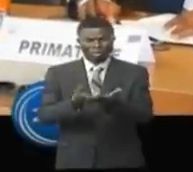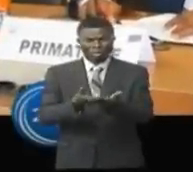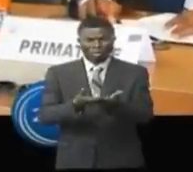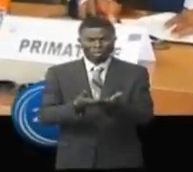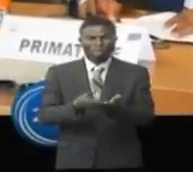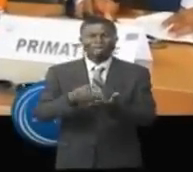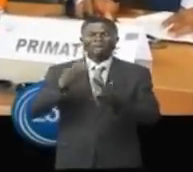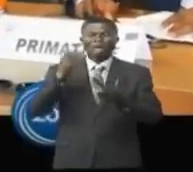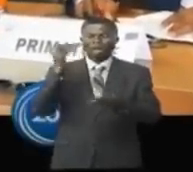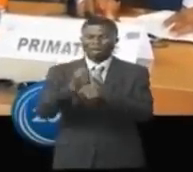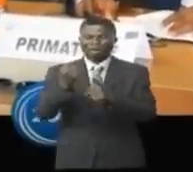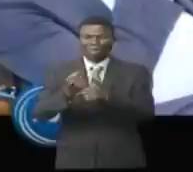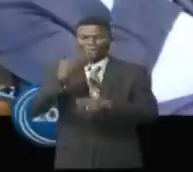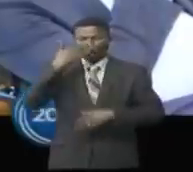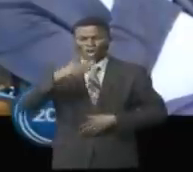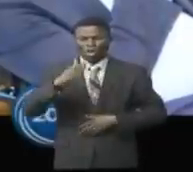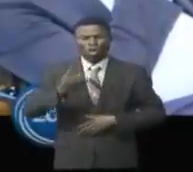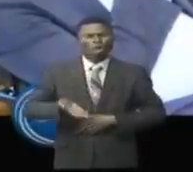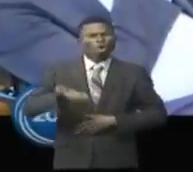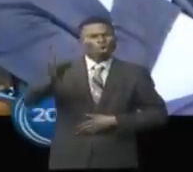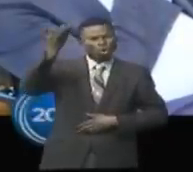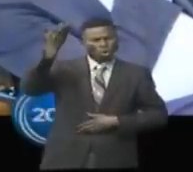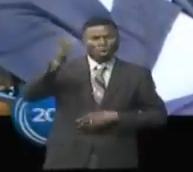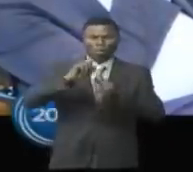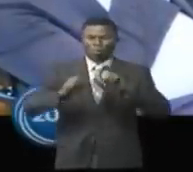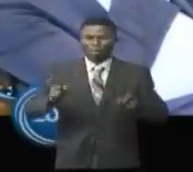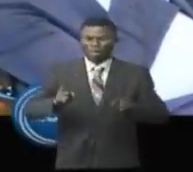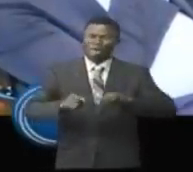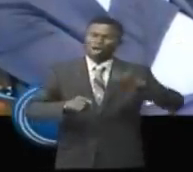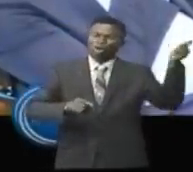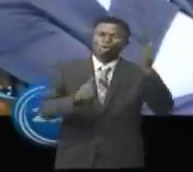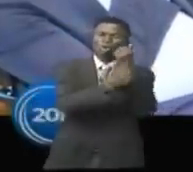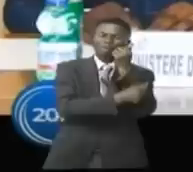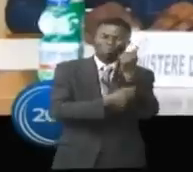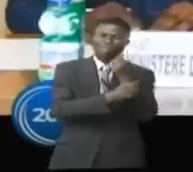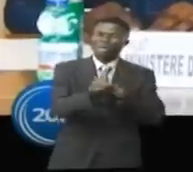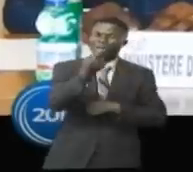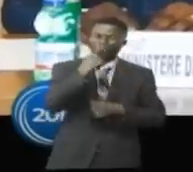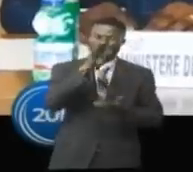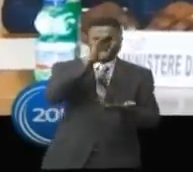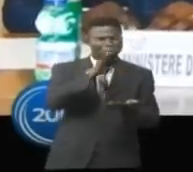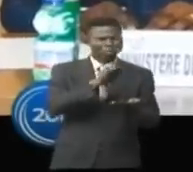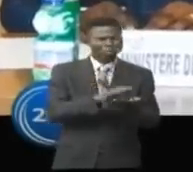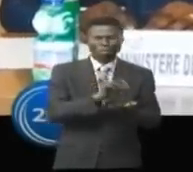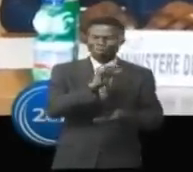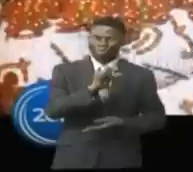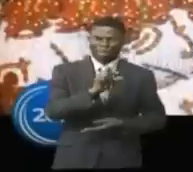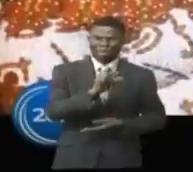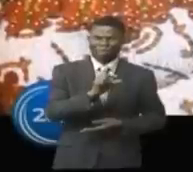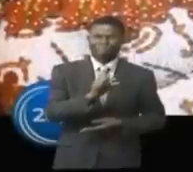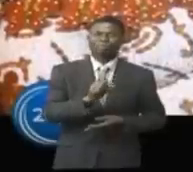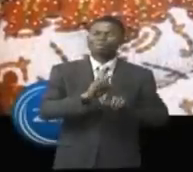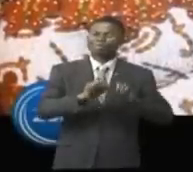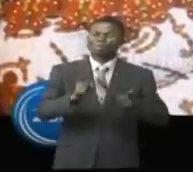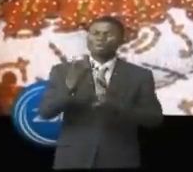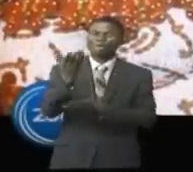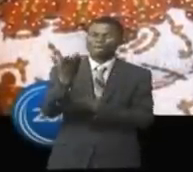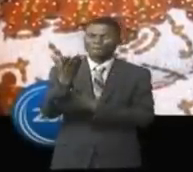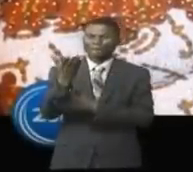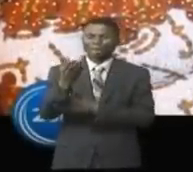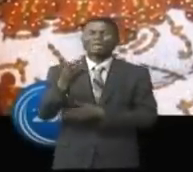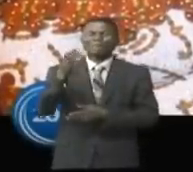de santé sont les plus élevés alors que dans d'autres pays, ces produits sont entièrement exonérés, d'où l'appel du